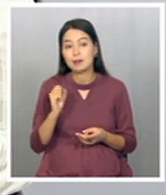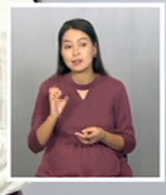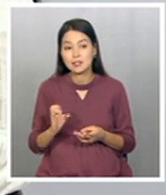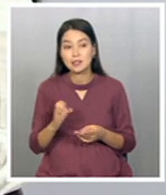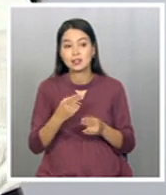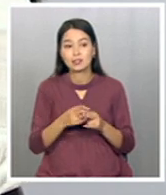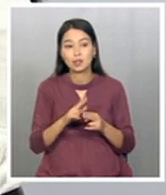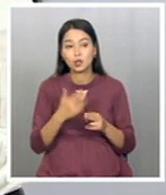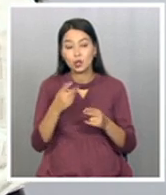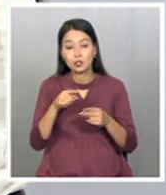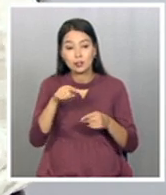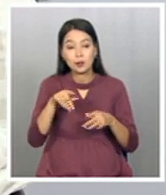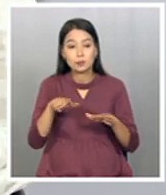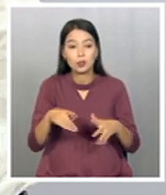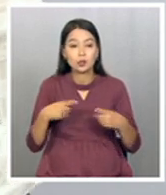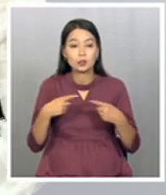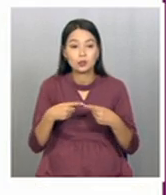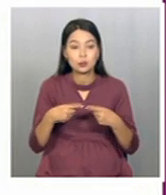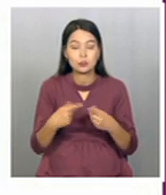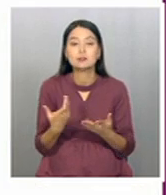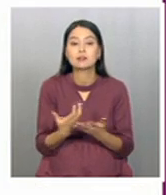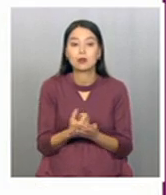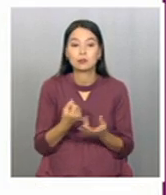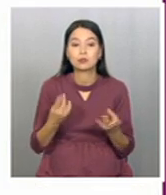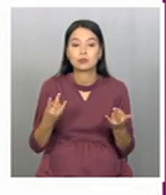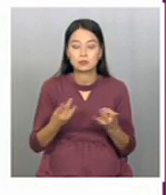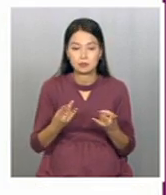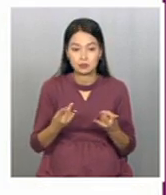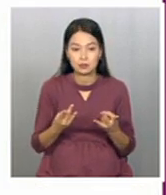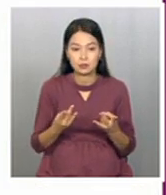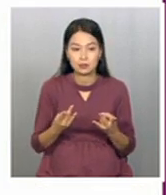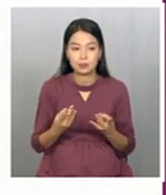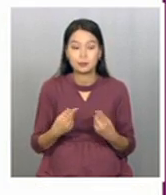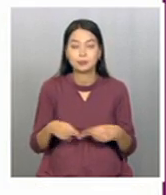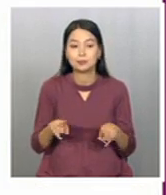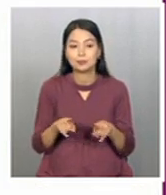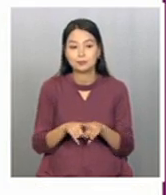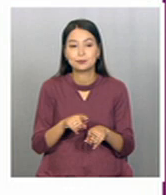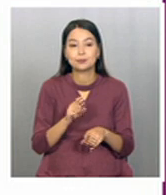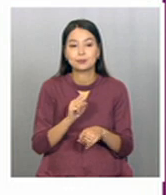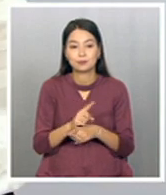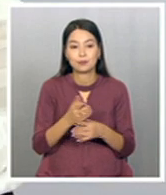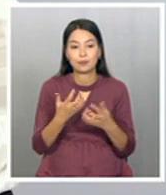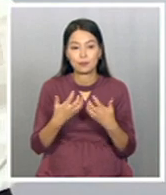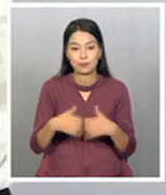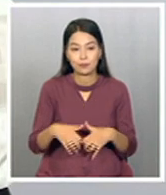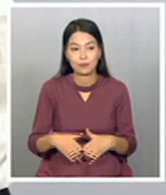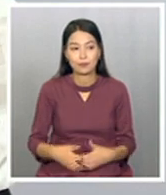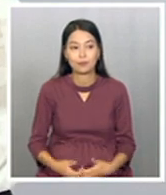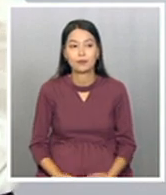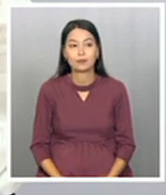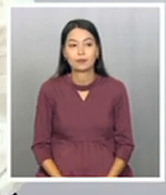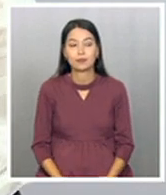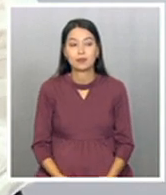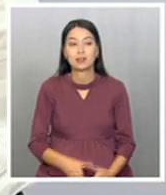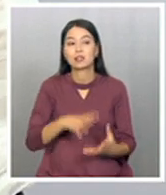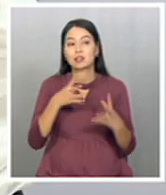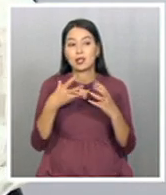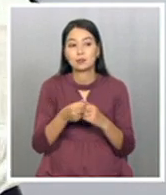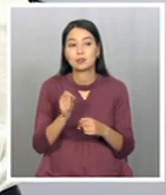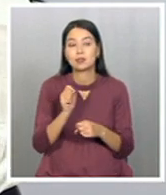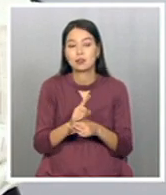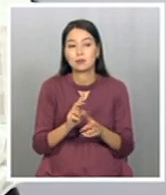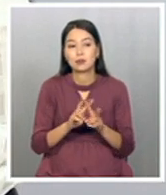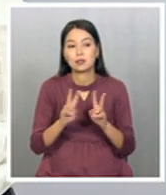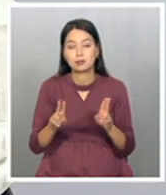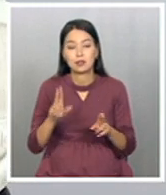мына жердегі A бұрышын табуымыз керек. Демек, әрғайсын енді жеке-жеке есептейік. Жалпы тапсырмада бізде үш нүкте